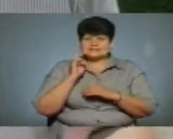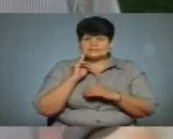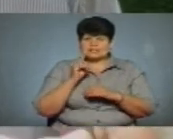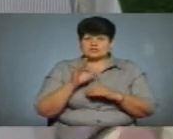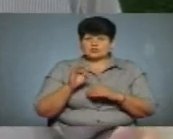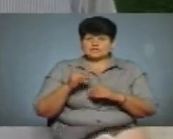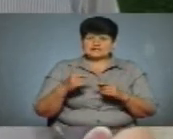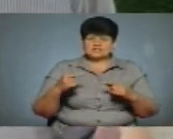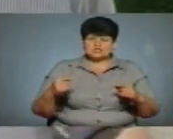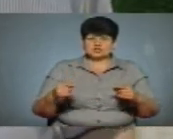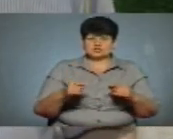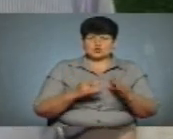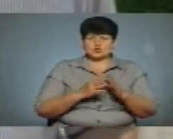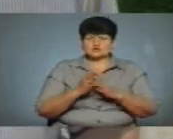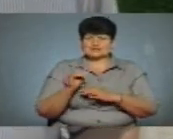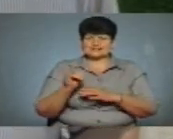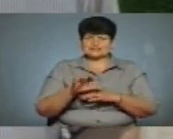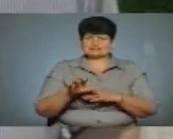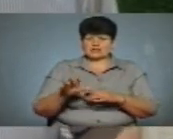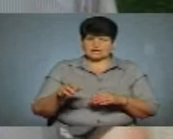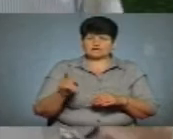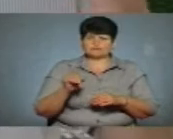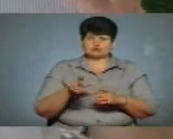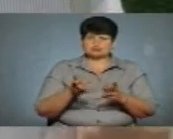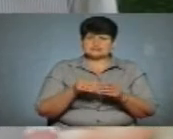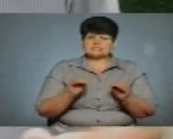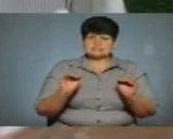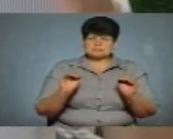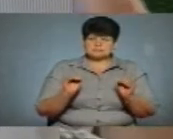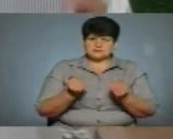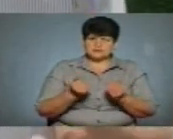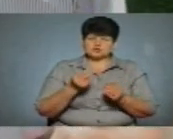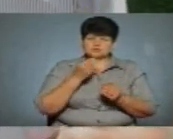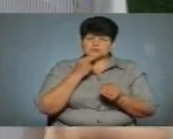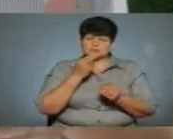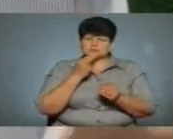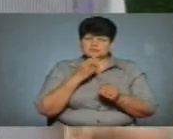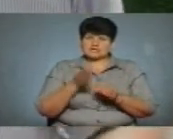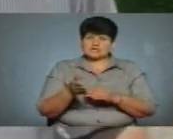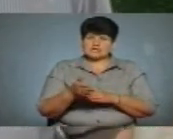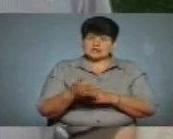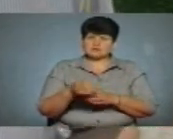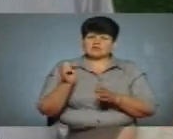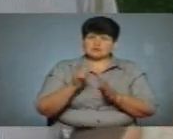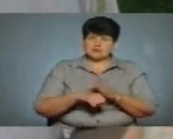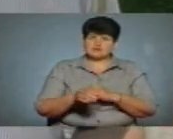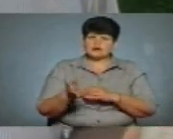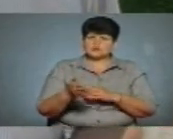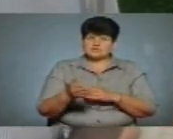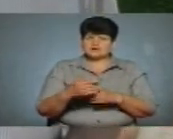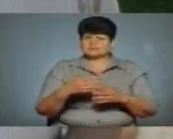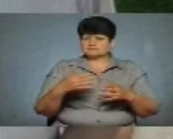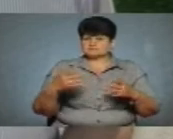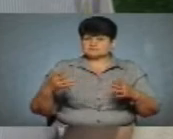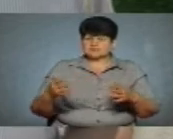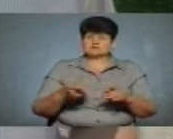інші рослини і тварини, в тому числі зменшуючи кормову базу для риб, і вбивають риб і так далі, тому подібне.